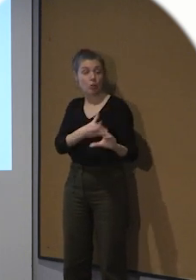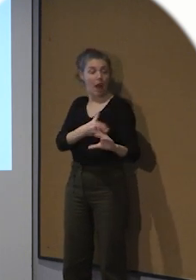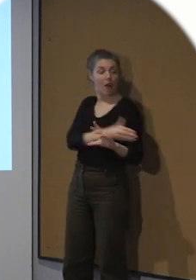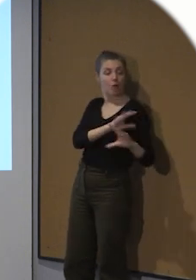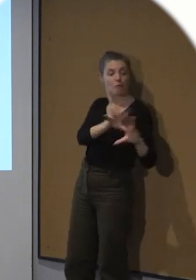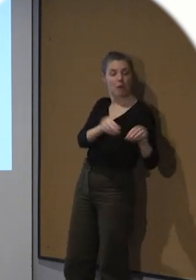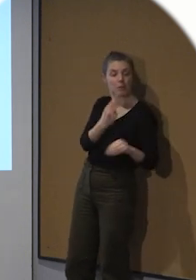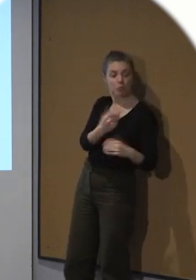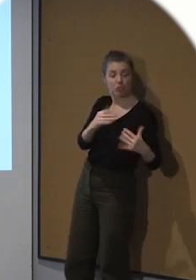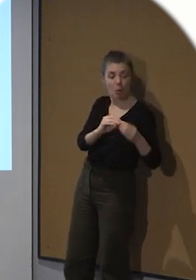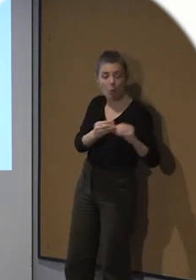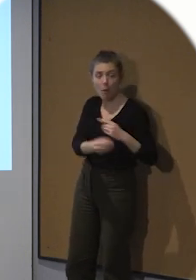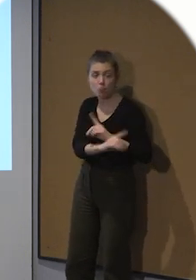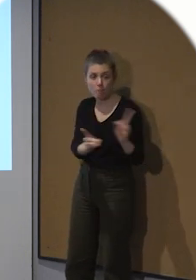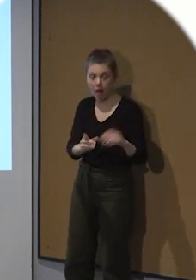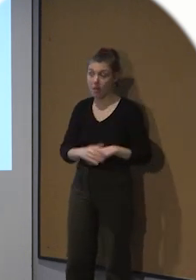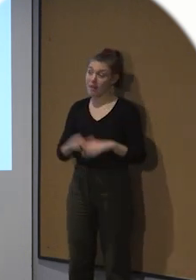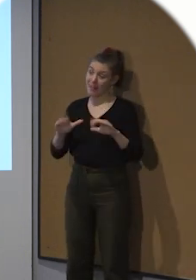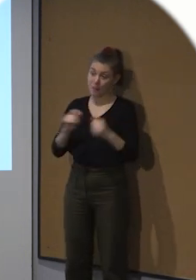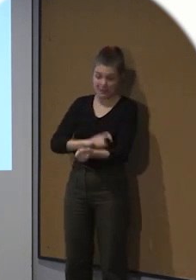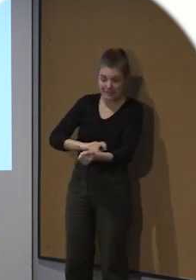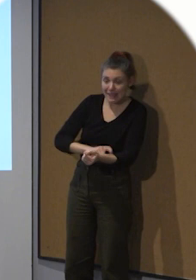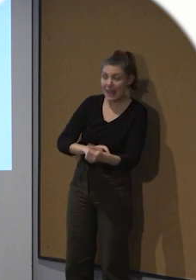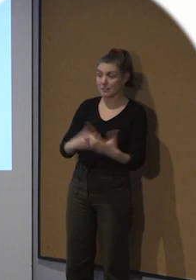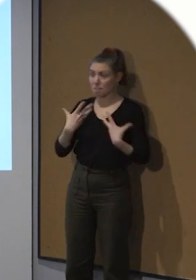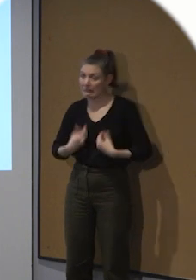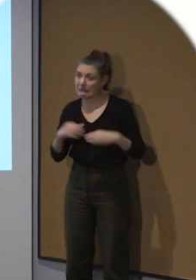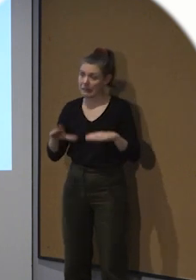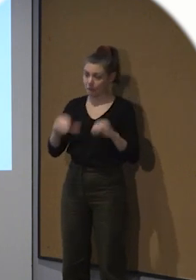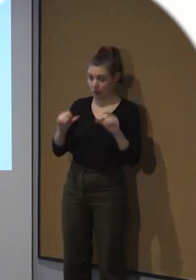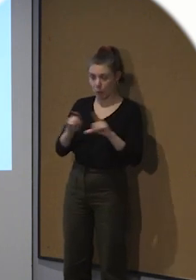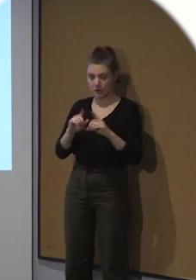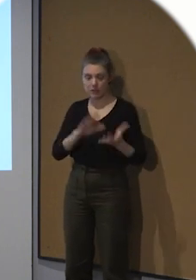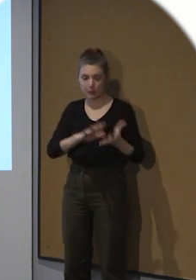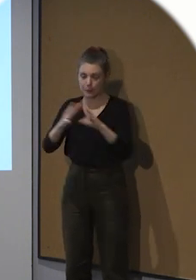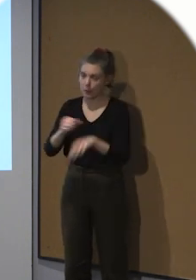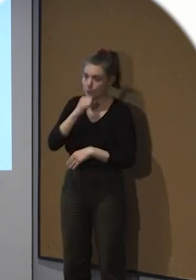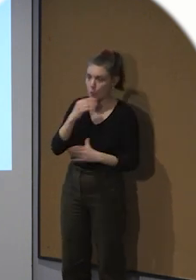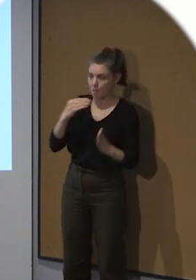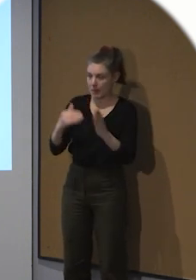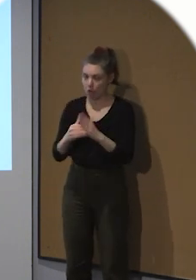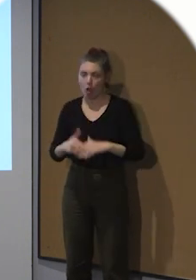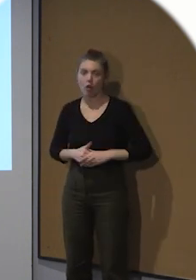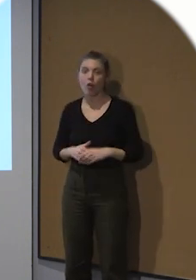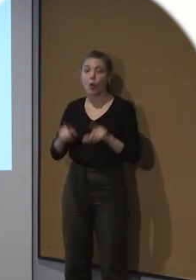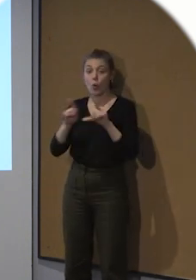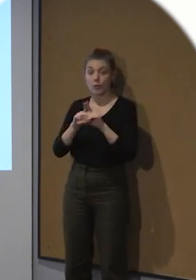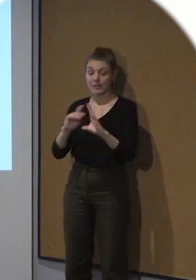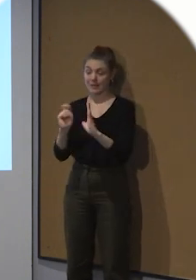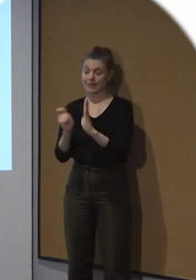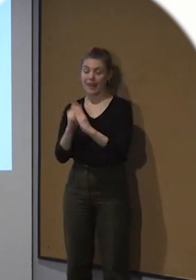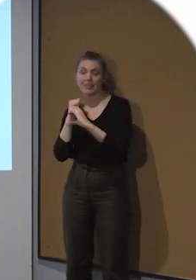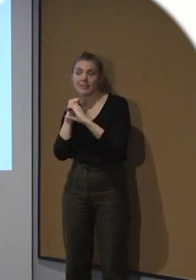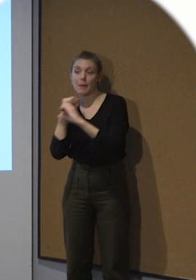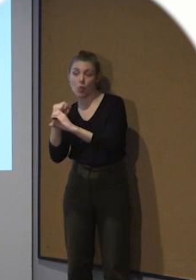Lutte contre la fatigue, le stress, améliore la qualité du vieillissement, augmente l'espérance de vie, limite et recule la date de dépendance